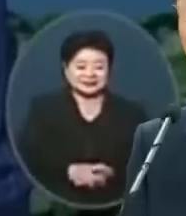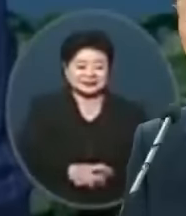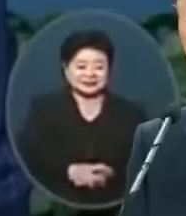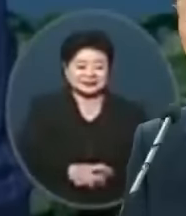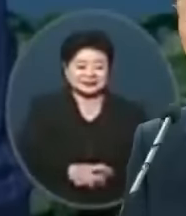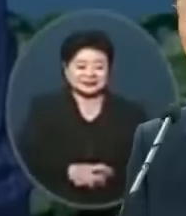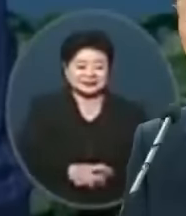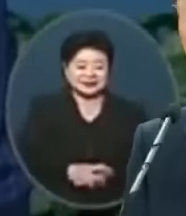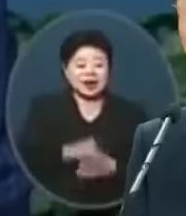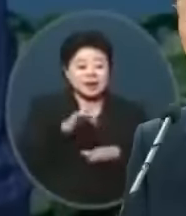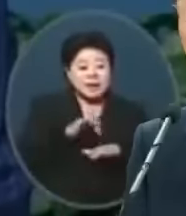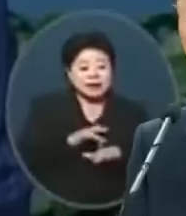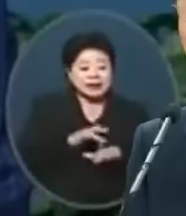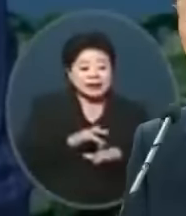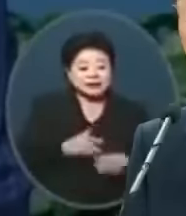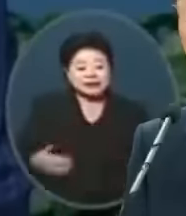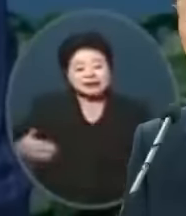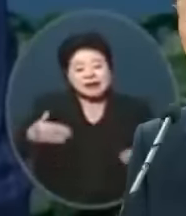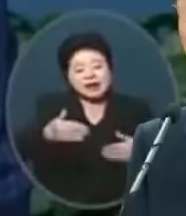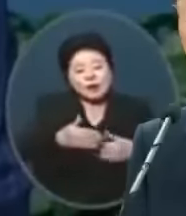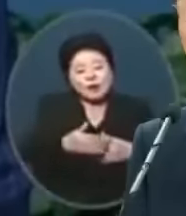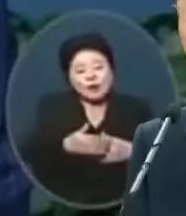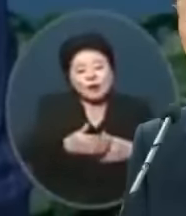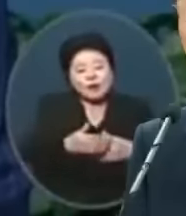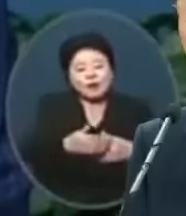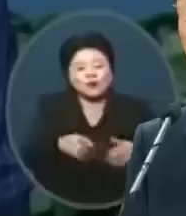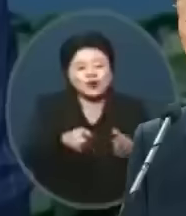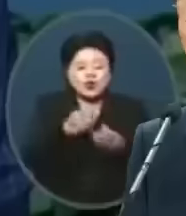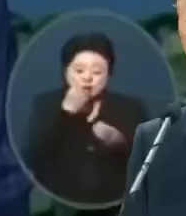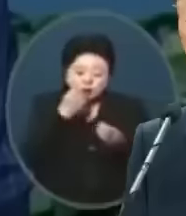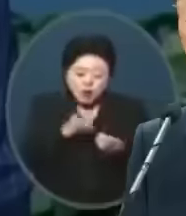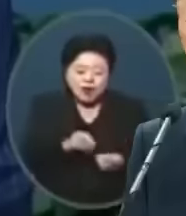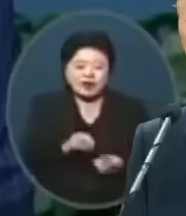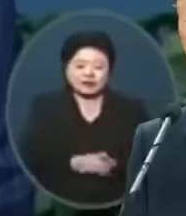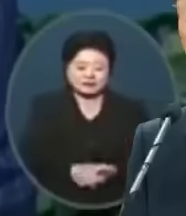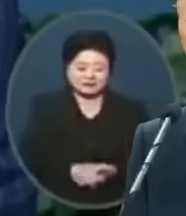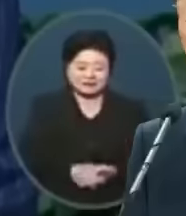그래 안 하면 마귀가 우리를 끌어안고 우리에게 입 맞추고